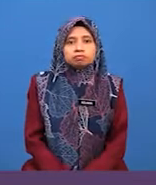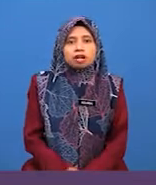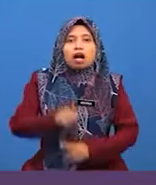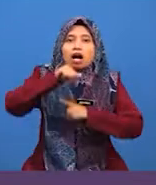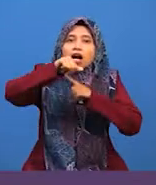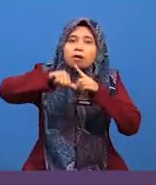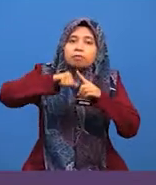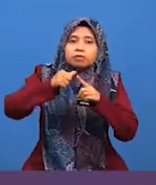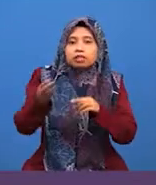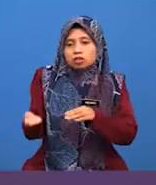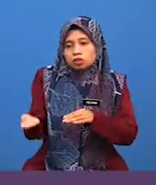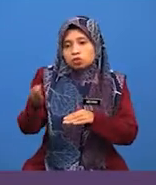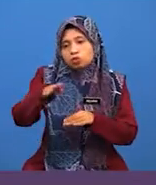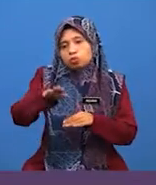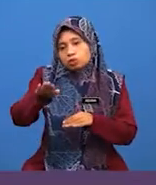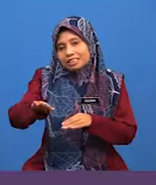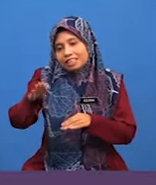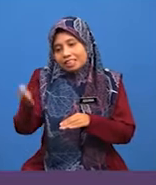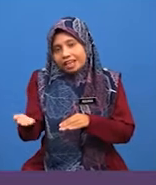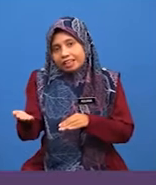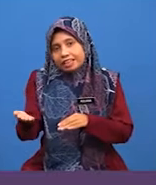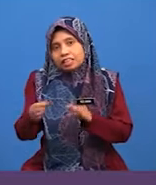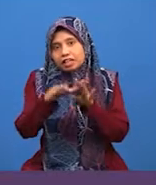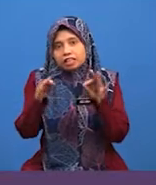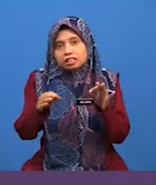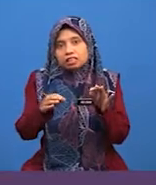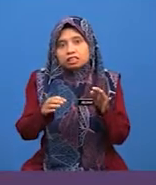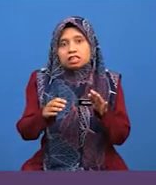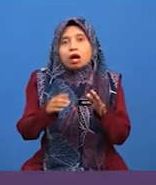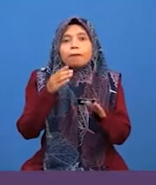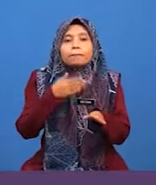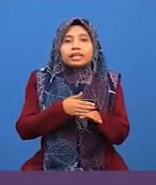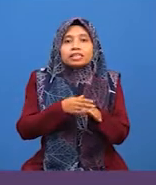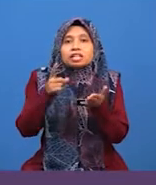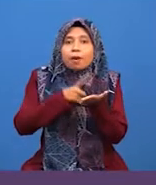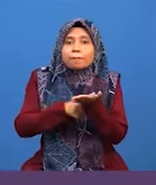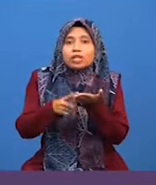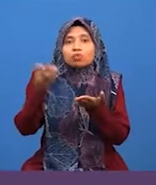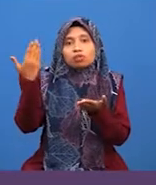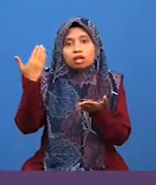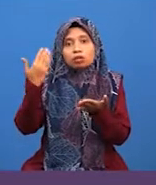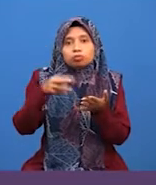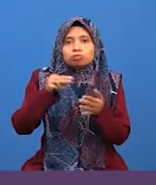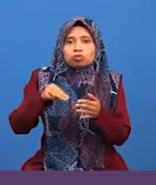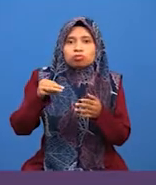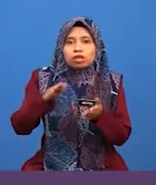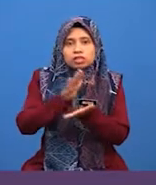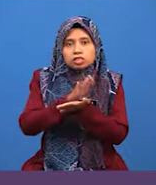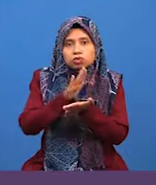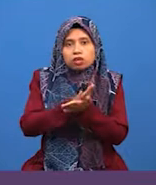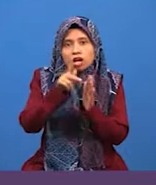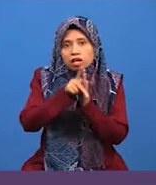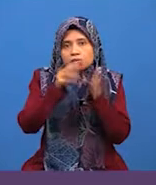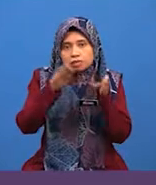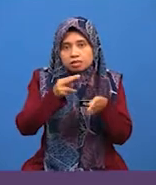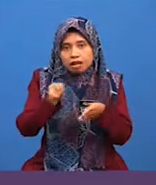apabila disongsangkan, ayatnya berbunyi, pada minggu lalu,